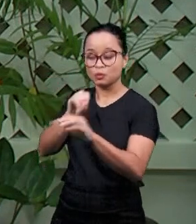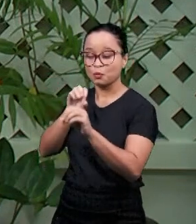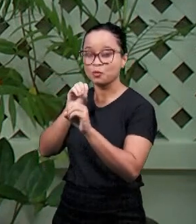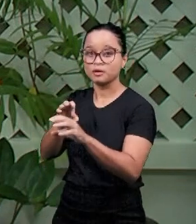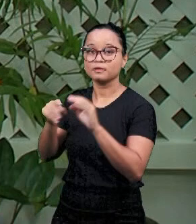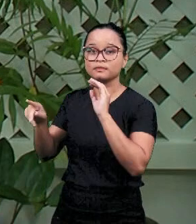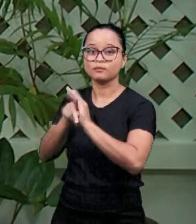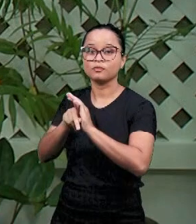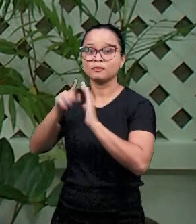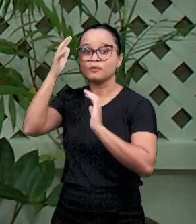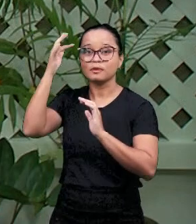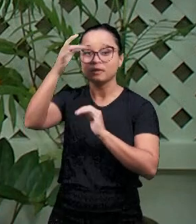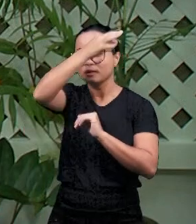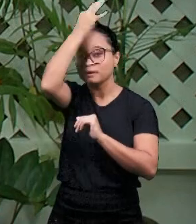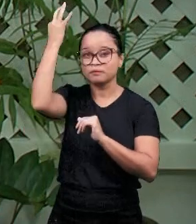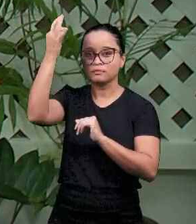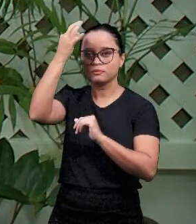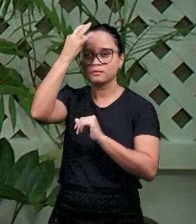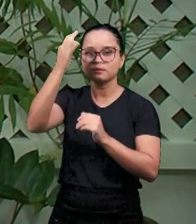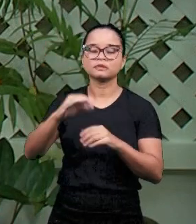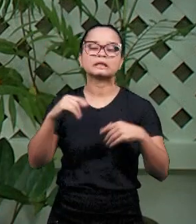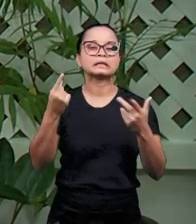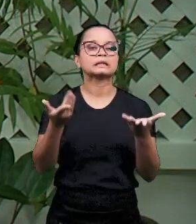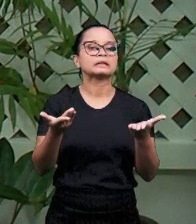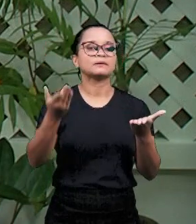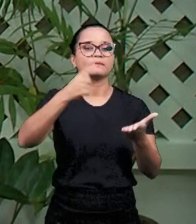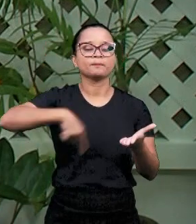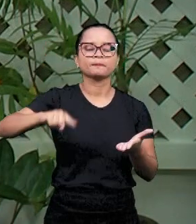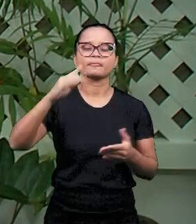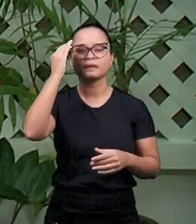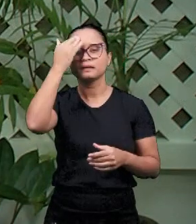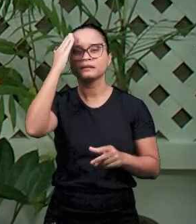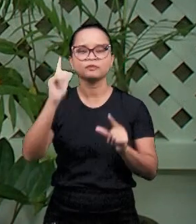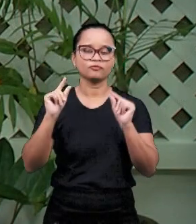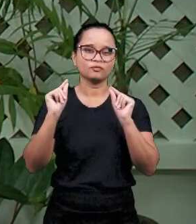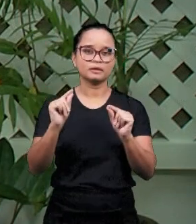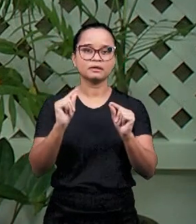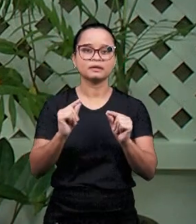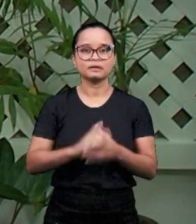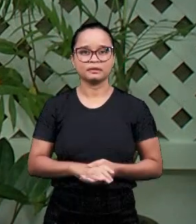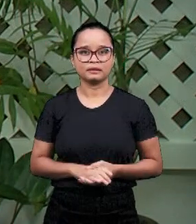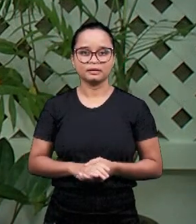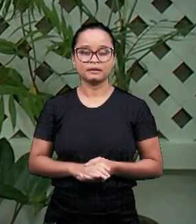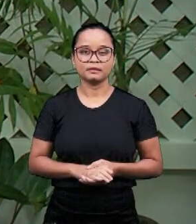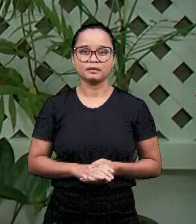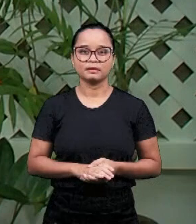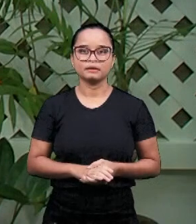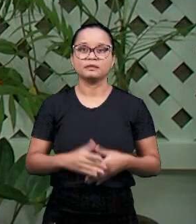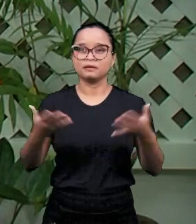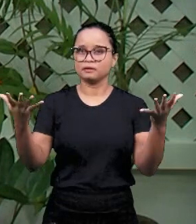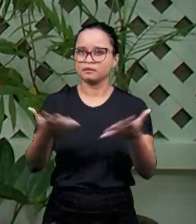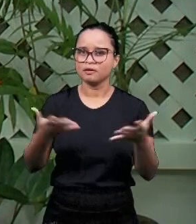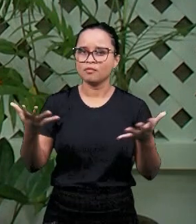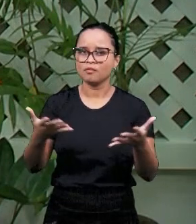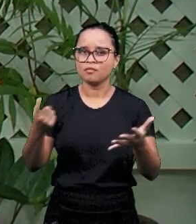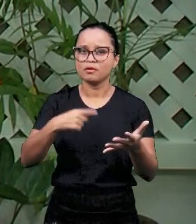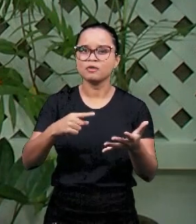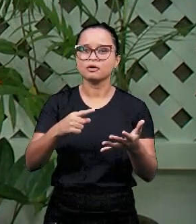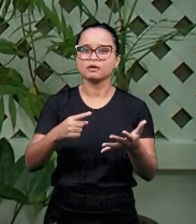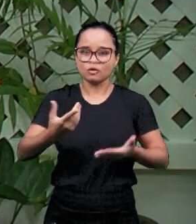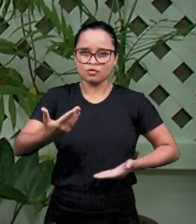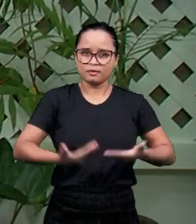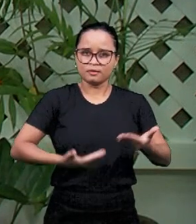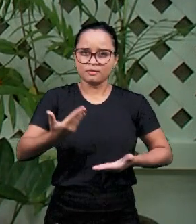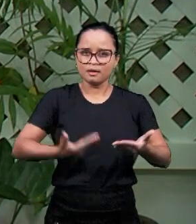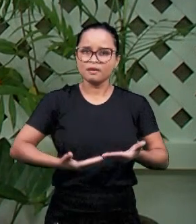et dirige, c'est le Saint-Esprit. Donc, nous comprenons que l'Église, elle est sous le